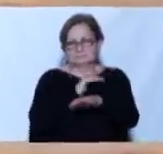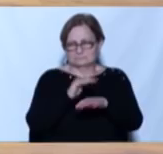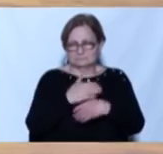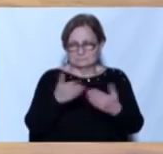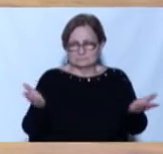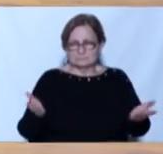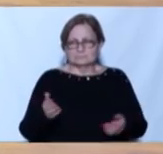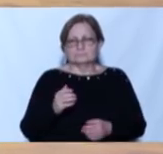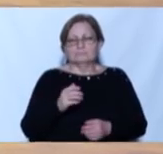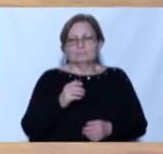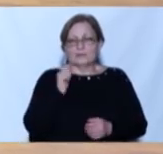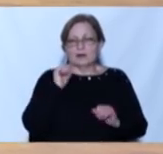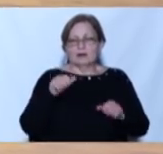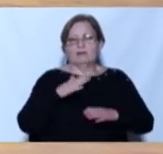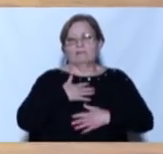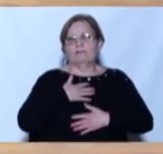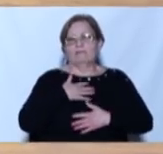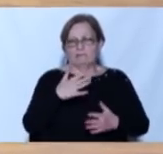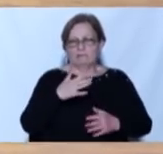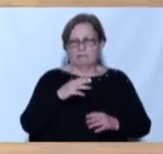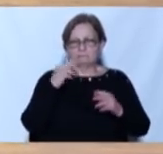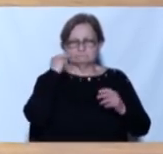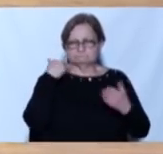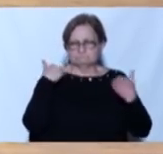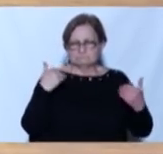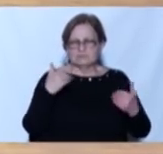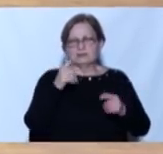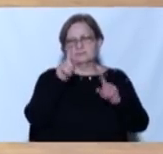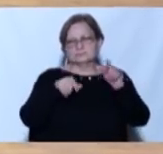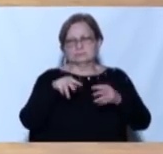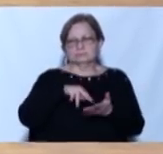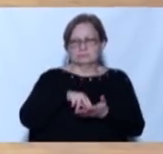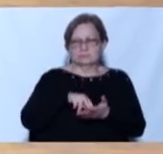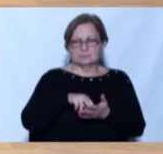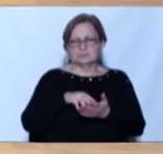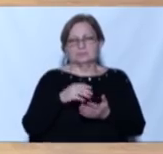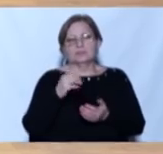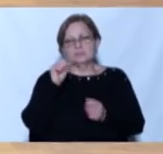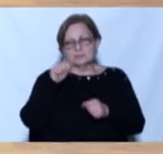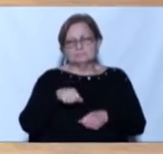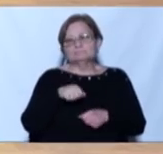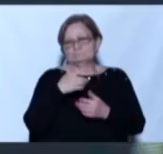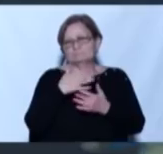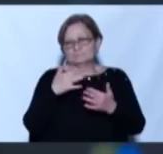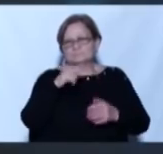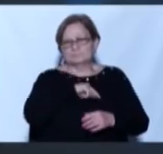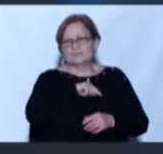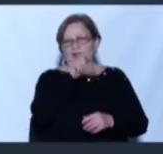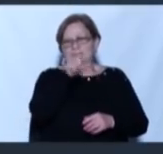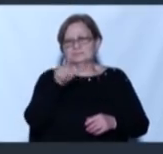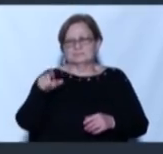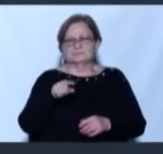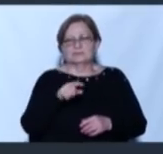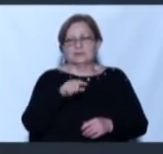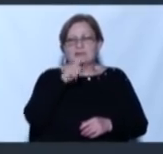ხელგაშლილობა. ახასიათებს სიმამაცე, ახასიათებს სიმხდავლე. Იქ ზოგჯერ სიფრიდეც არის და სიბრიყვეც. აი ეს ყველაფერი არის და